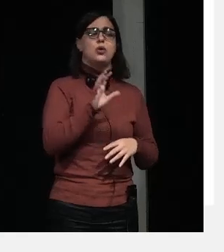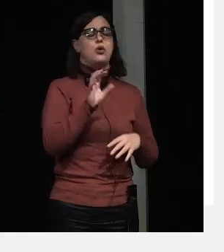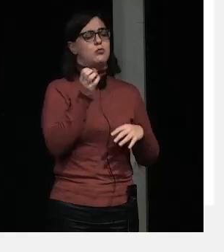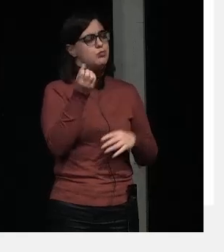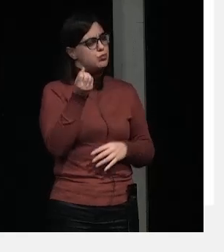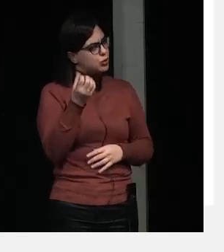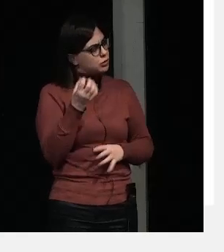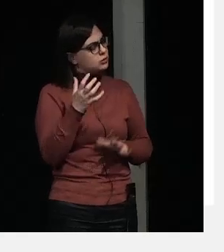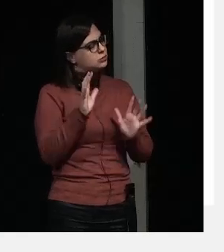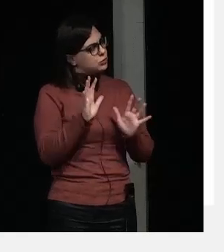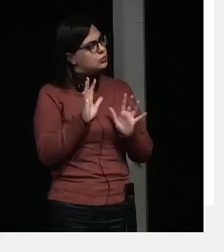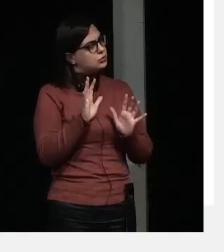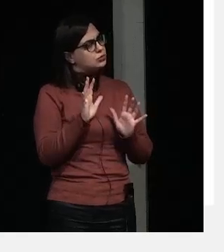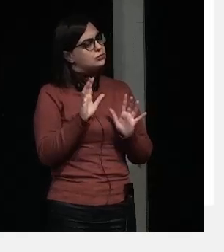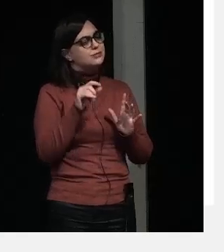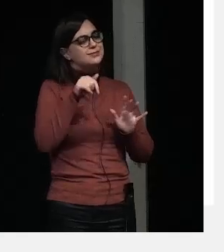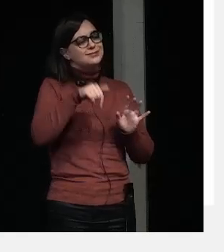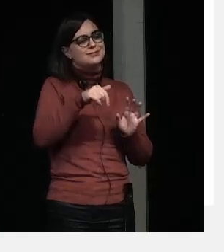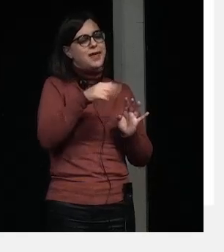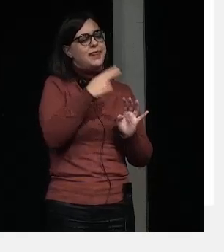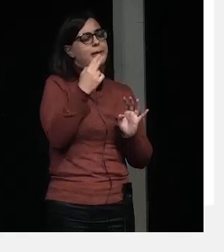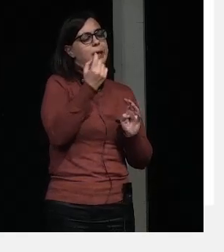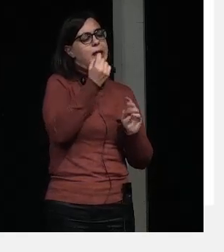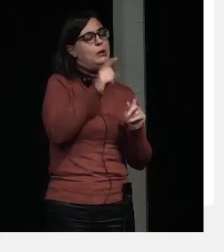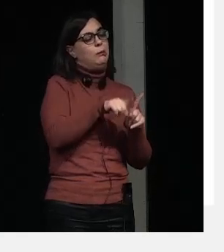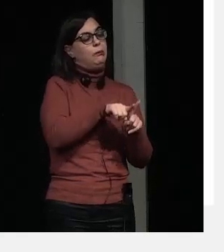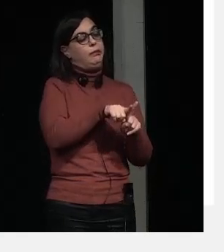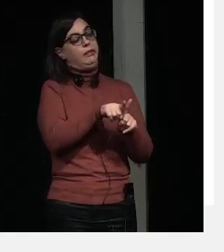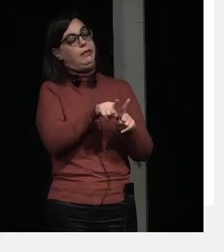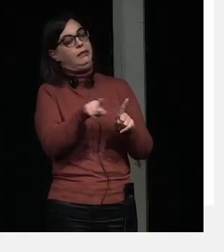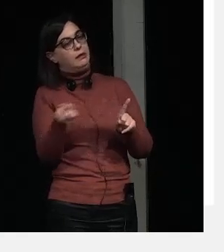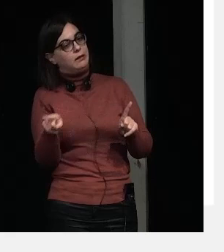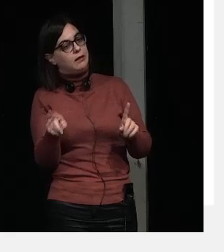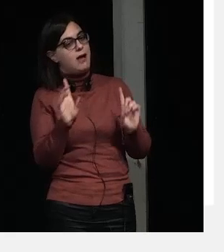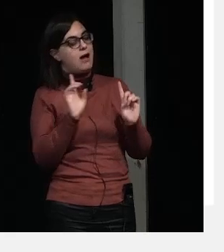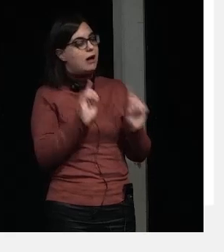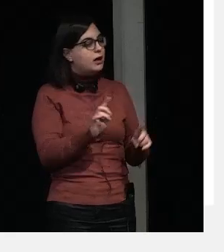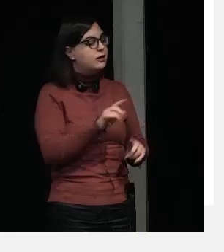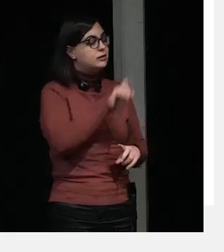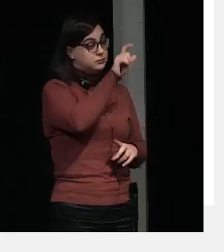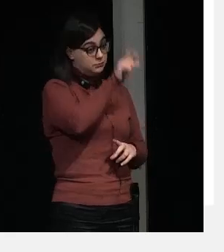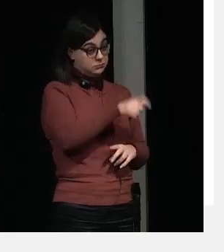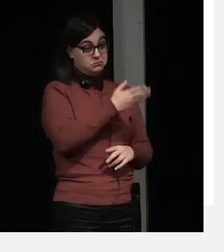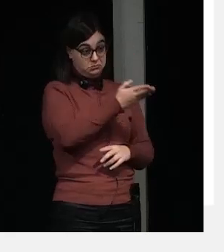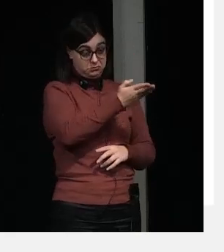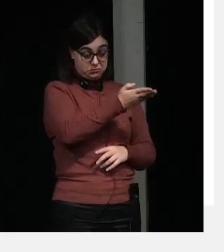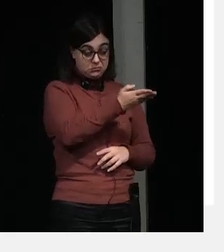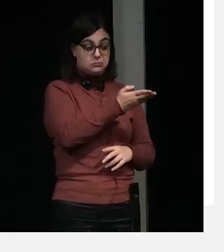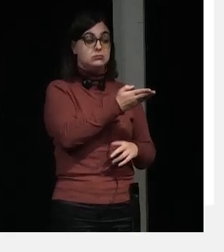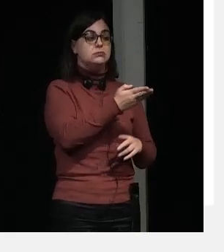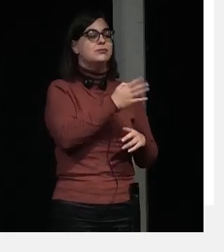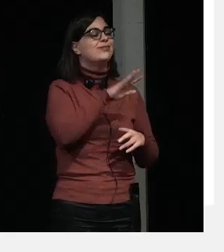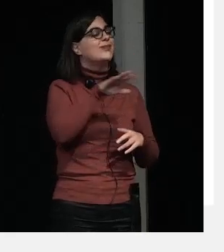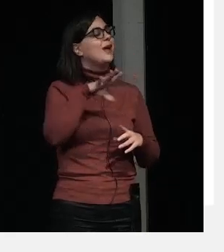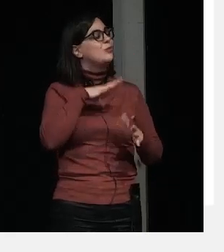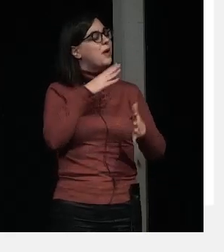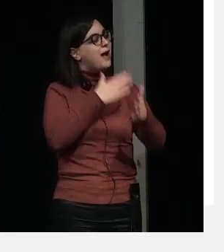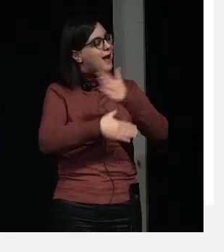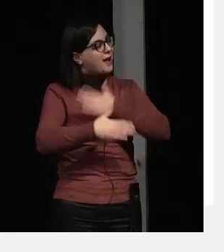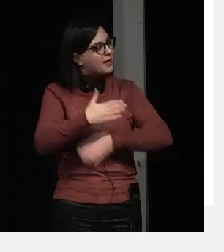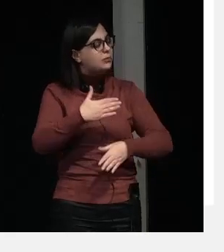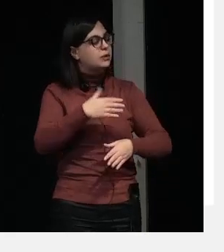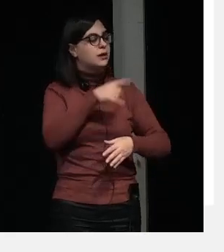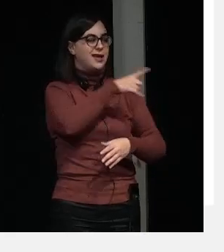και τη θεματική μας σήμερα, αλλά καθώς συμβουλεύετε και άλλα άτομα με αναπηρίες, με